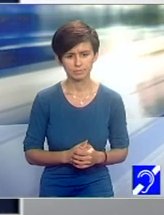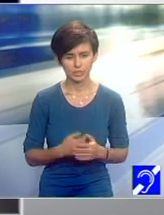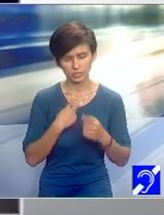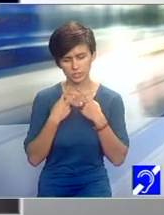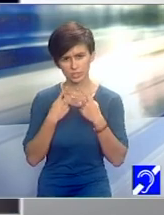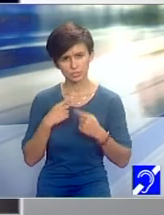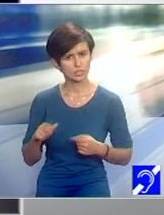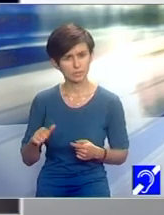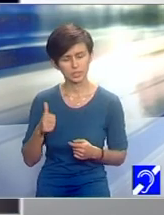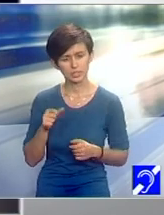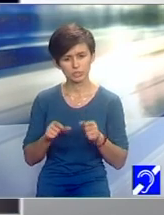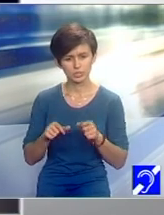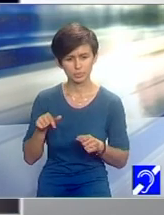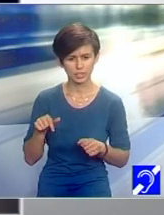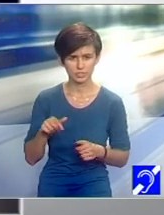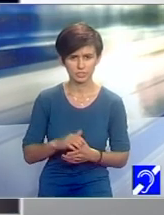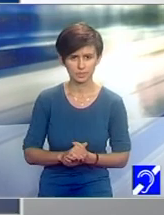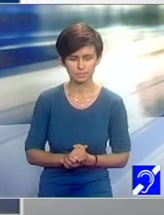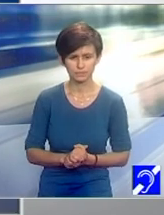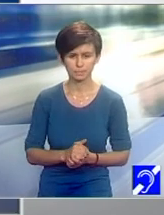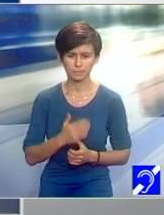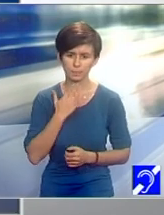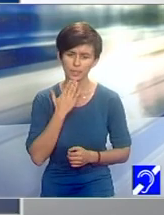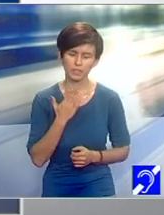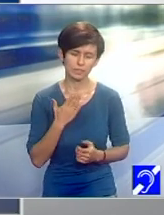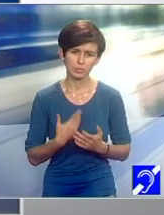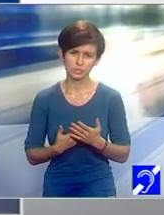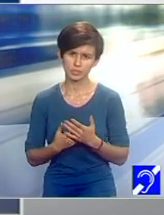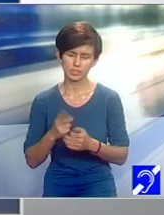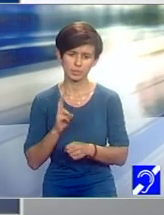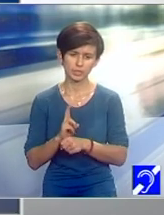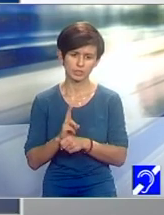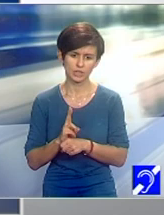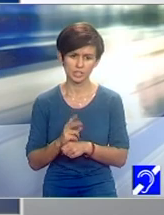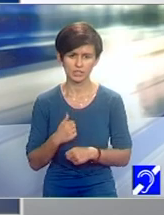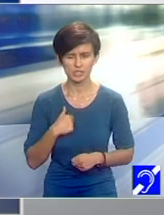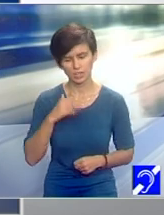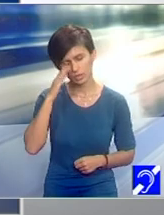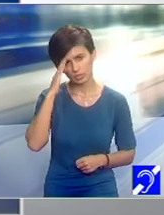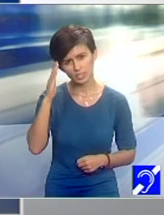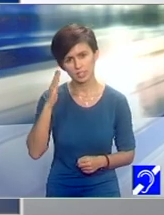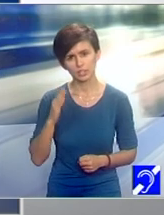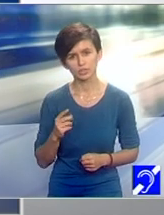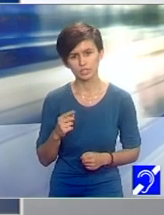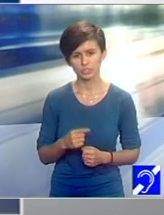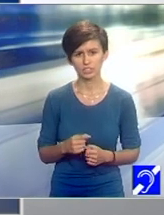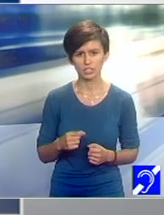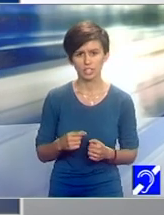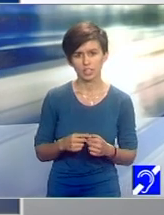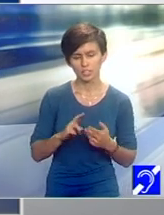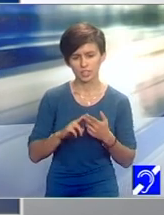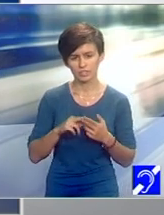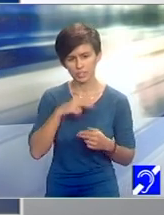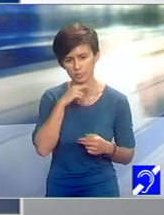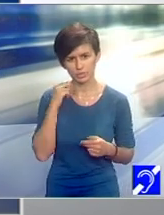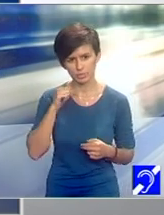mulțumesc în viitor. Pentru invitație. Vă mulțumesc pentru atenție, îmi au rămas bun, dându-vă întâlnire lunea viitoare la